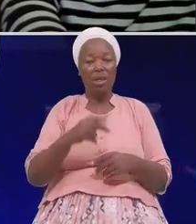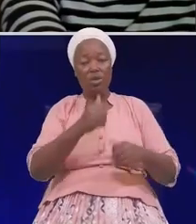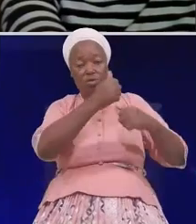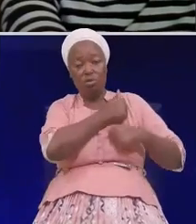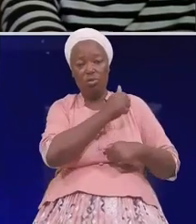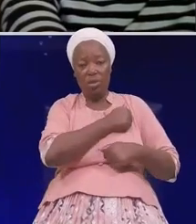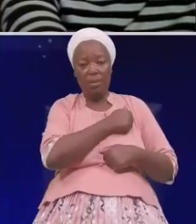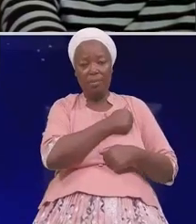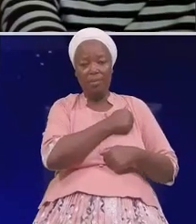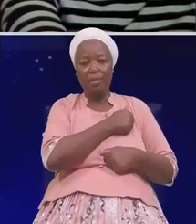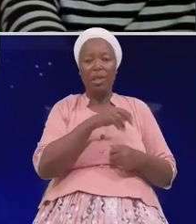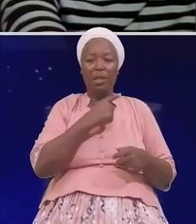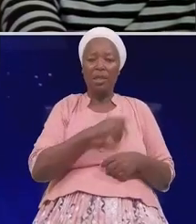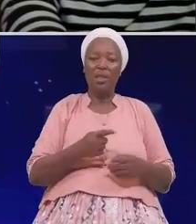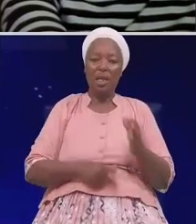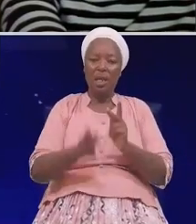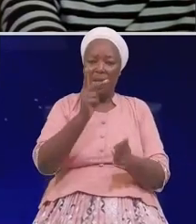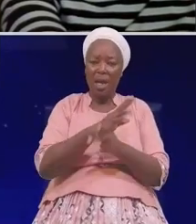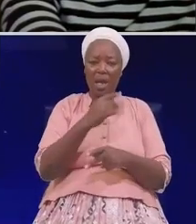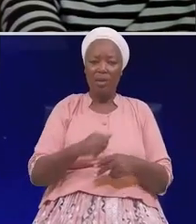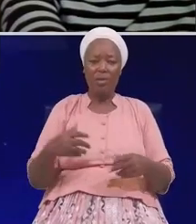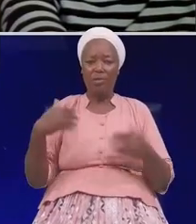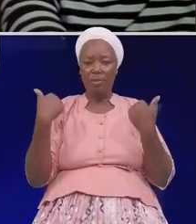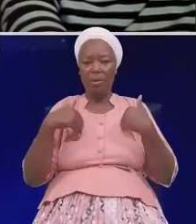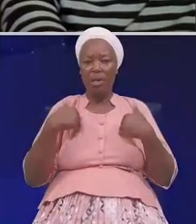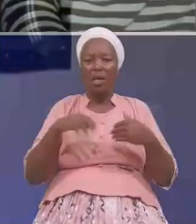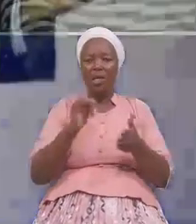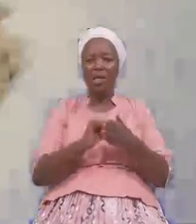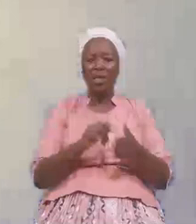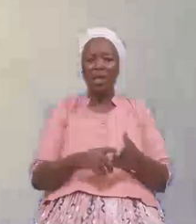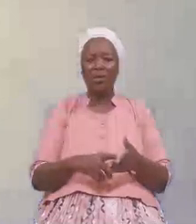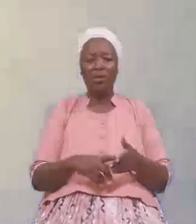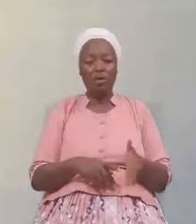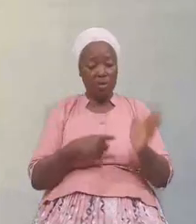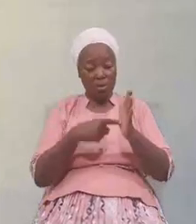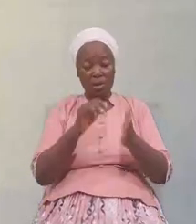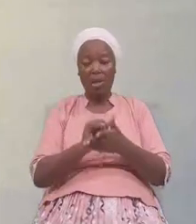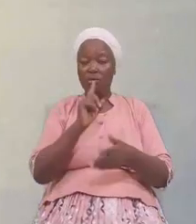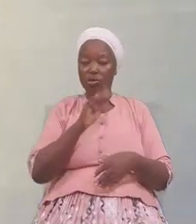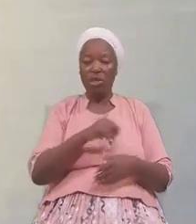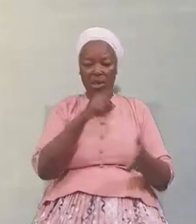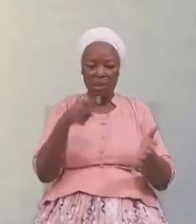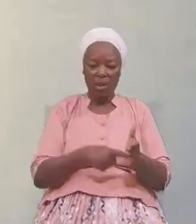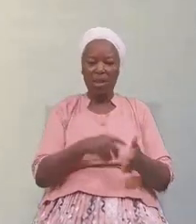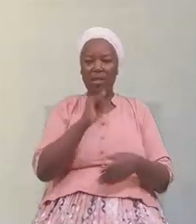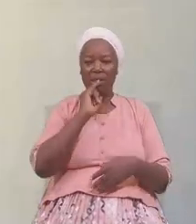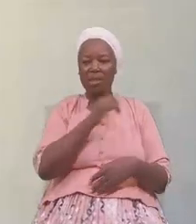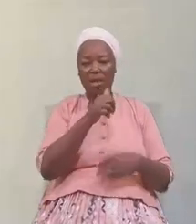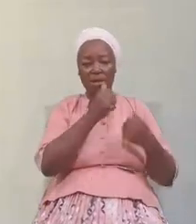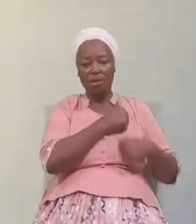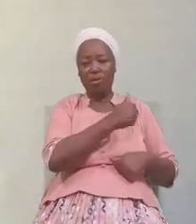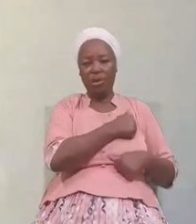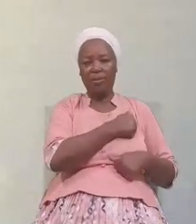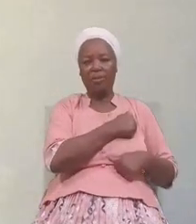un type de tenue qui le distingue. C'est un soldat.